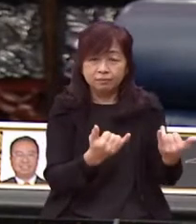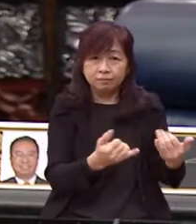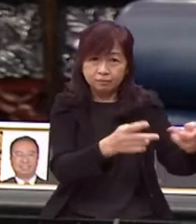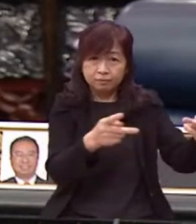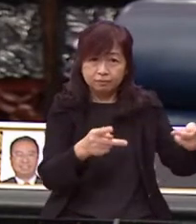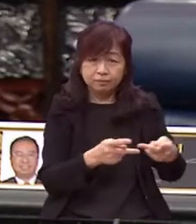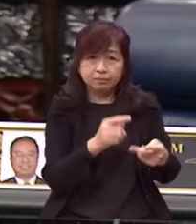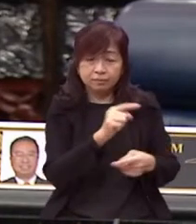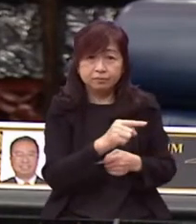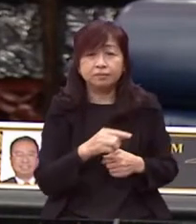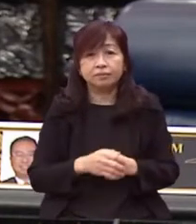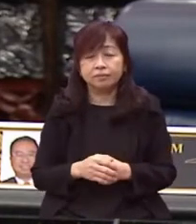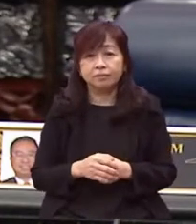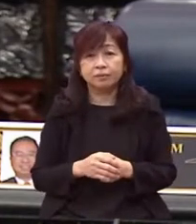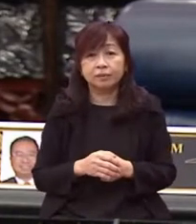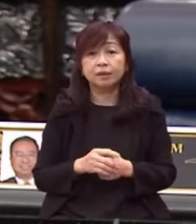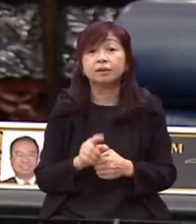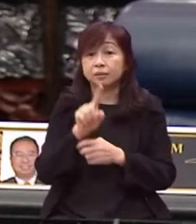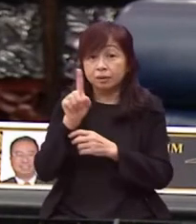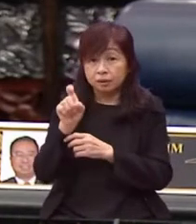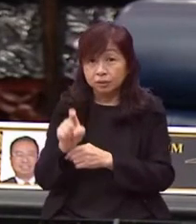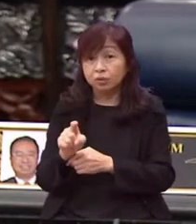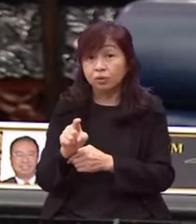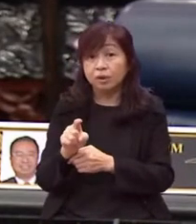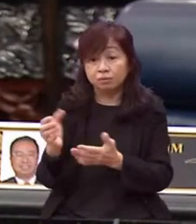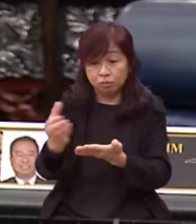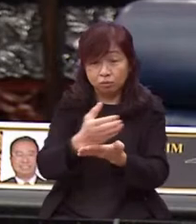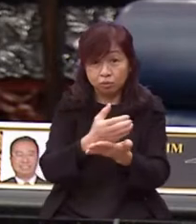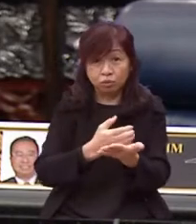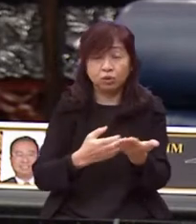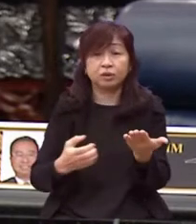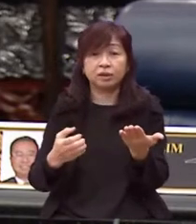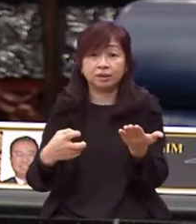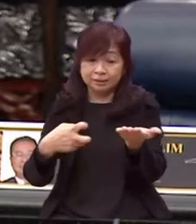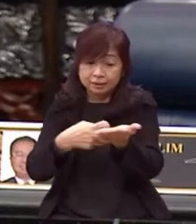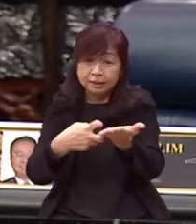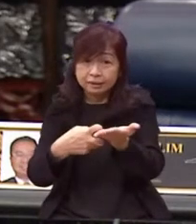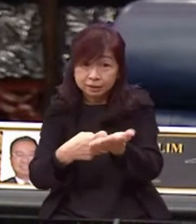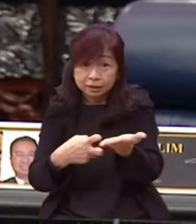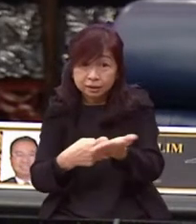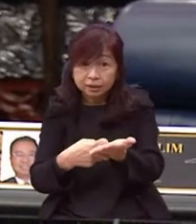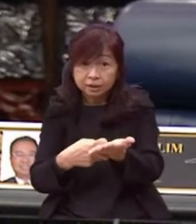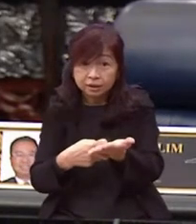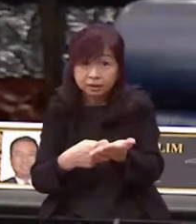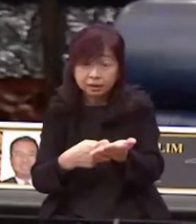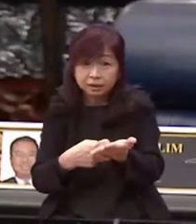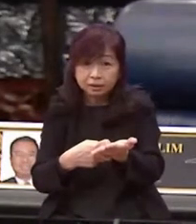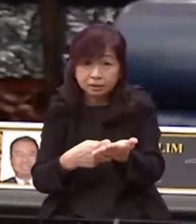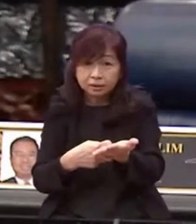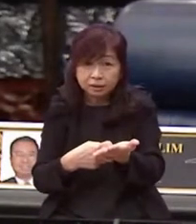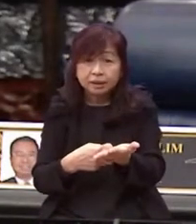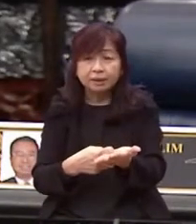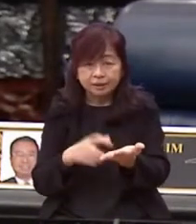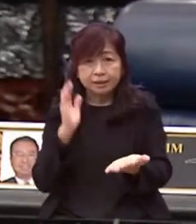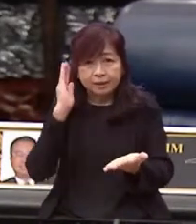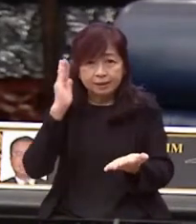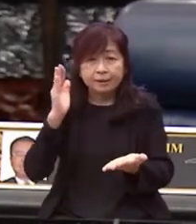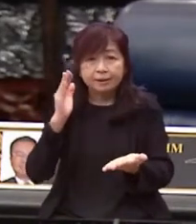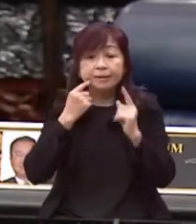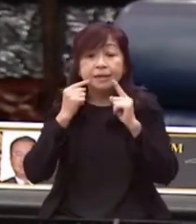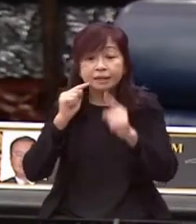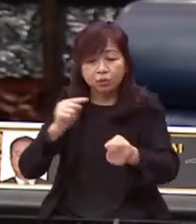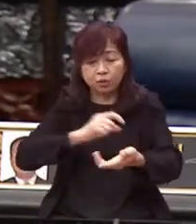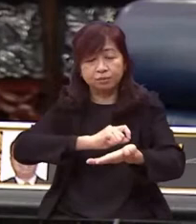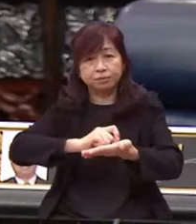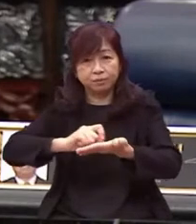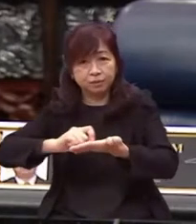soal pemungutan tiket dan sebagainya itu saya pohon beri saya akan beri secara bertulis tetapi kita tidak kawal